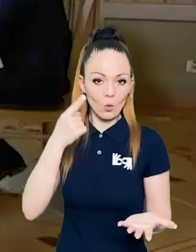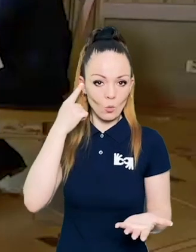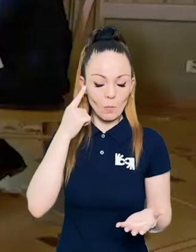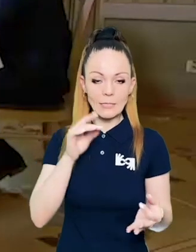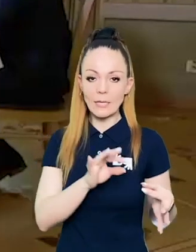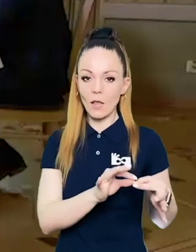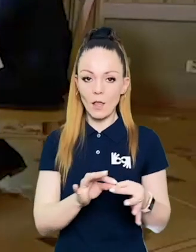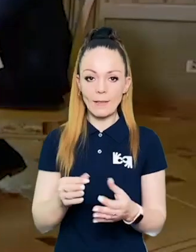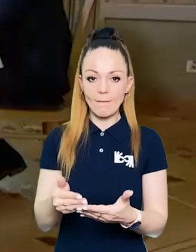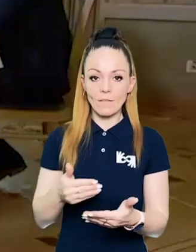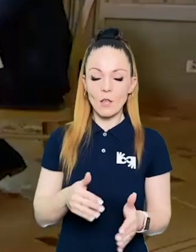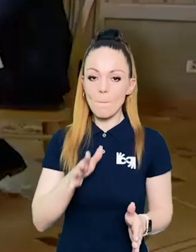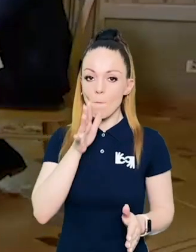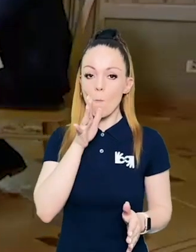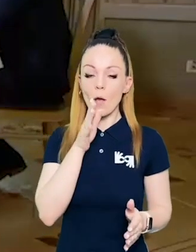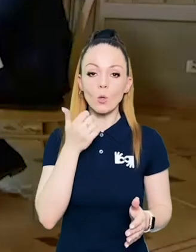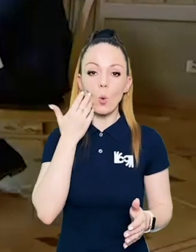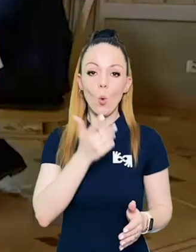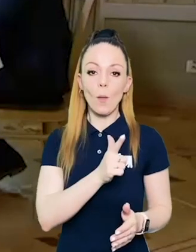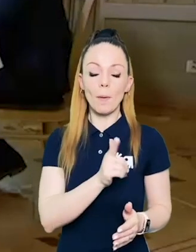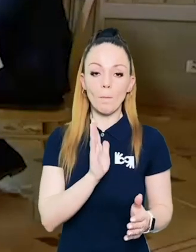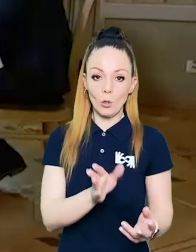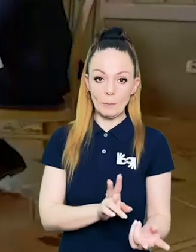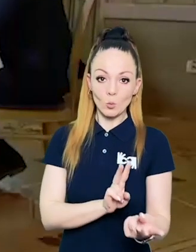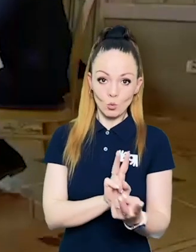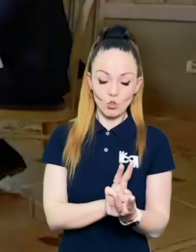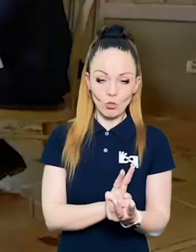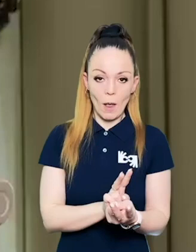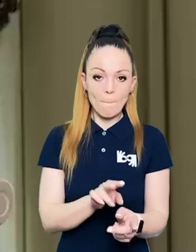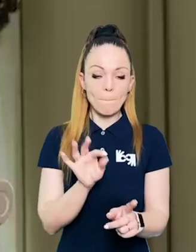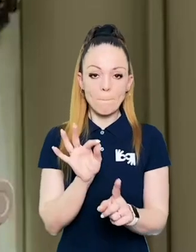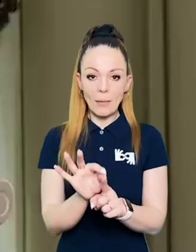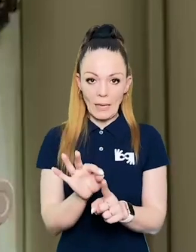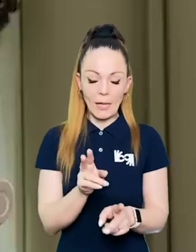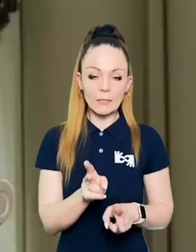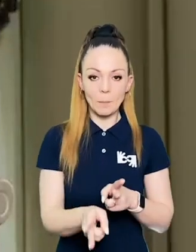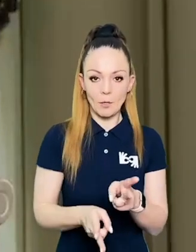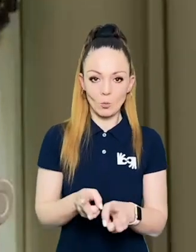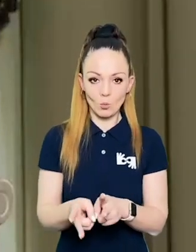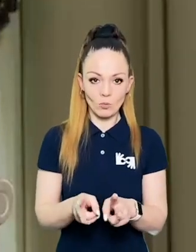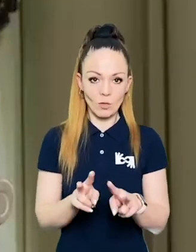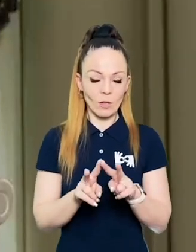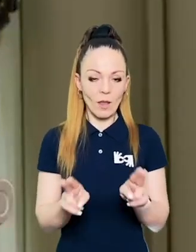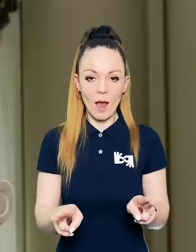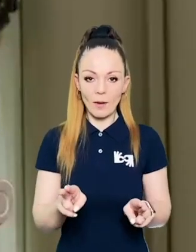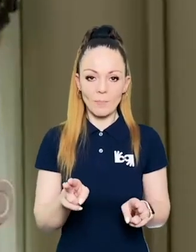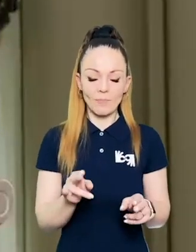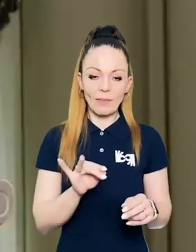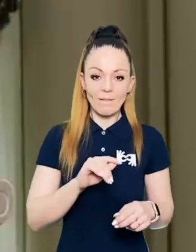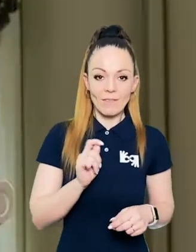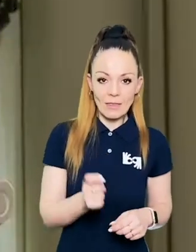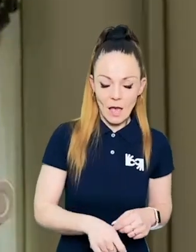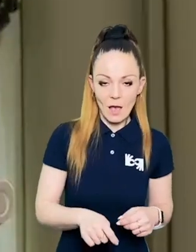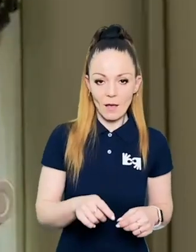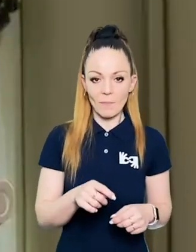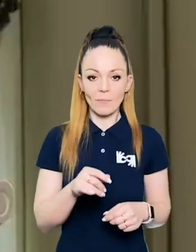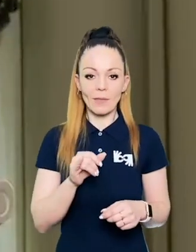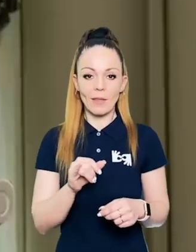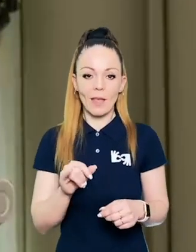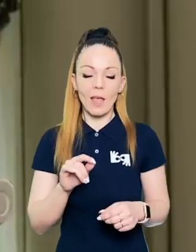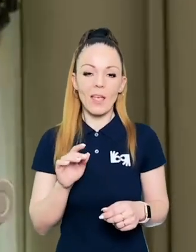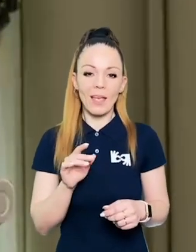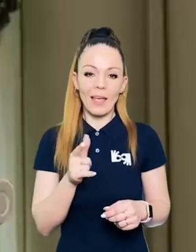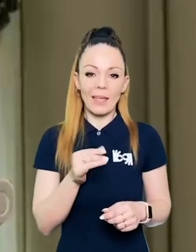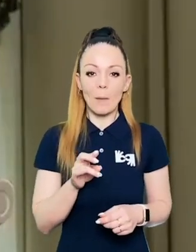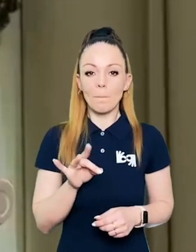Я думаю, в залежності від моменту, коли ми будемо зустрічатися, мета змінюється. Як і гібридна війна, так